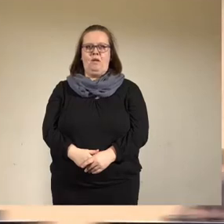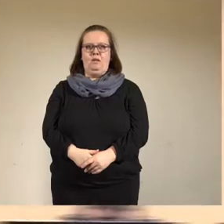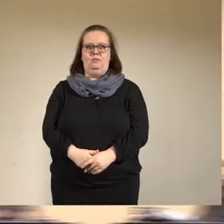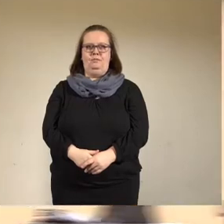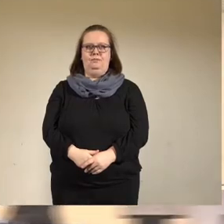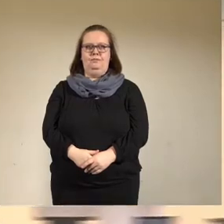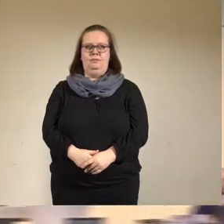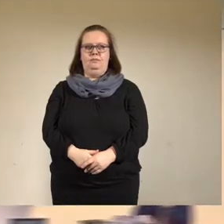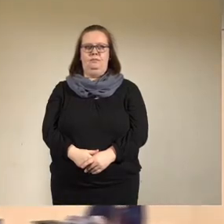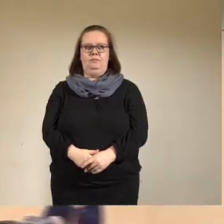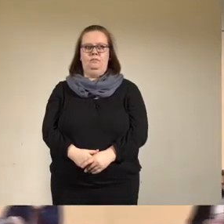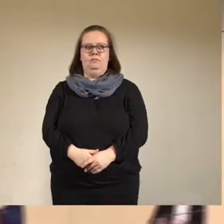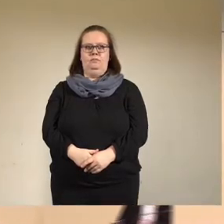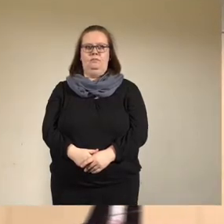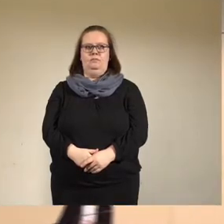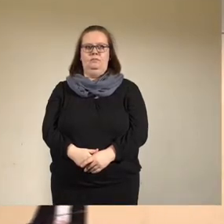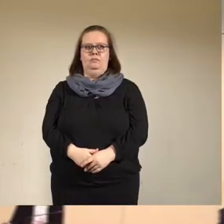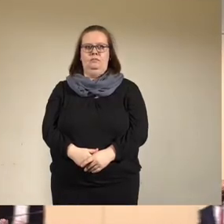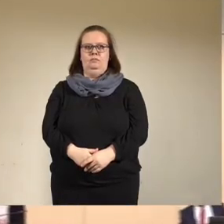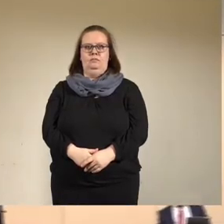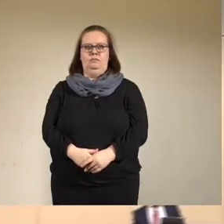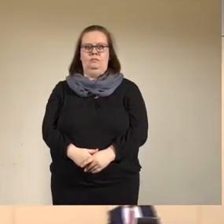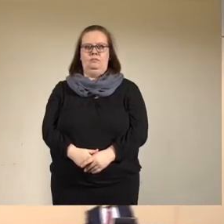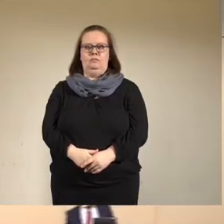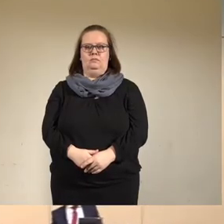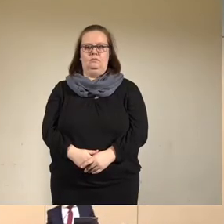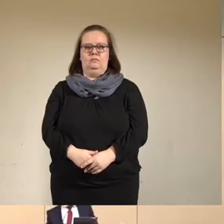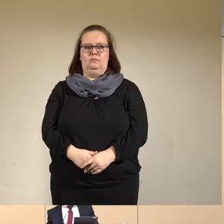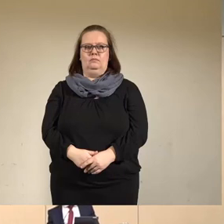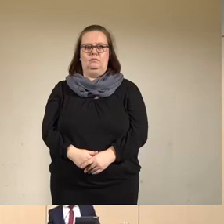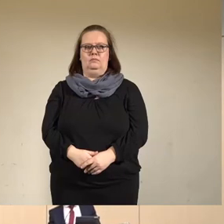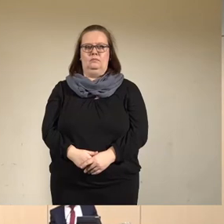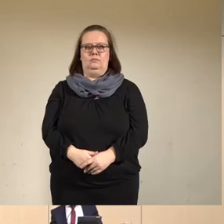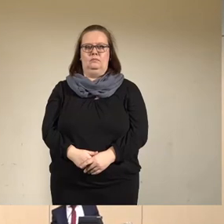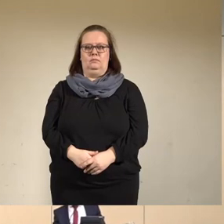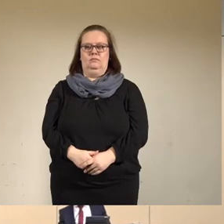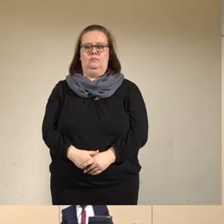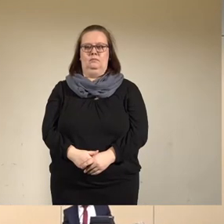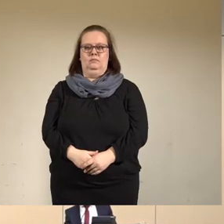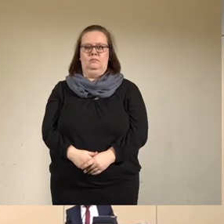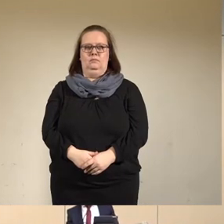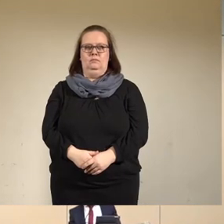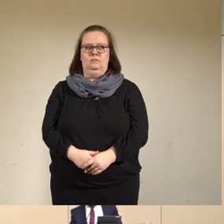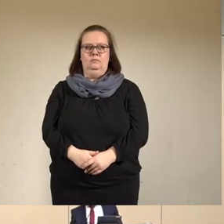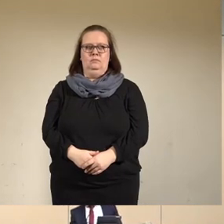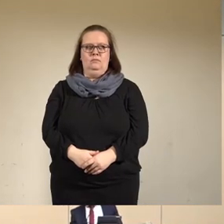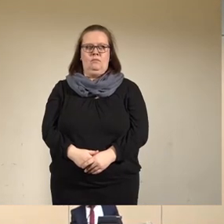So, dann waren jetzt Frau Dr. Schöps und Herr Krüger, glaube ich, nachher.